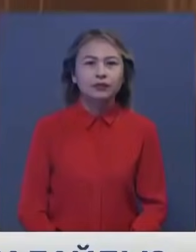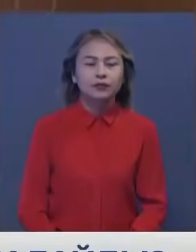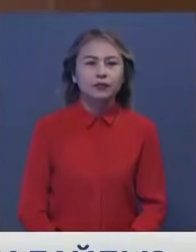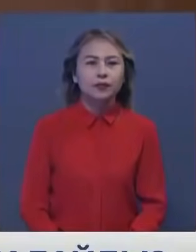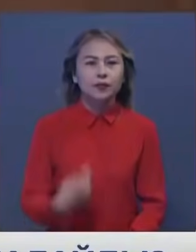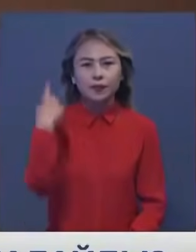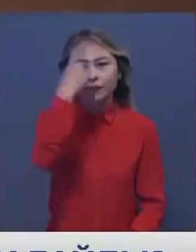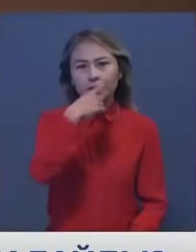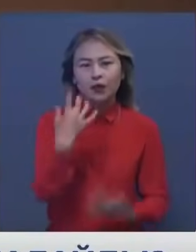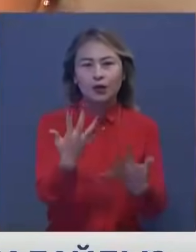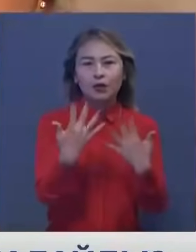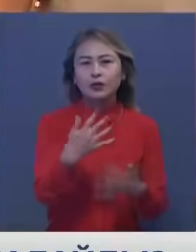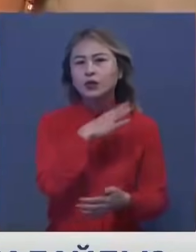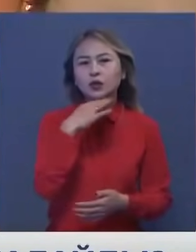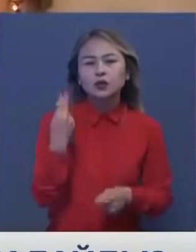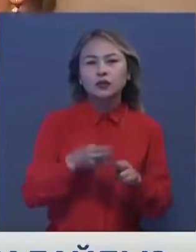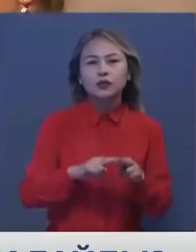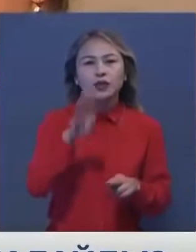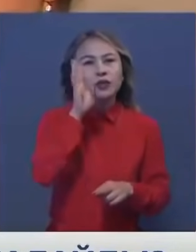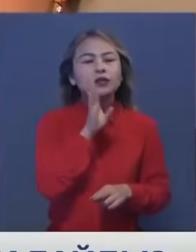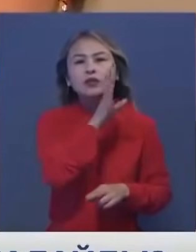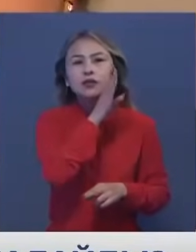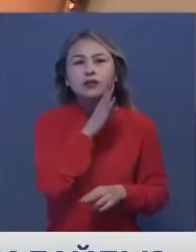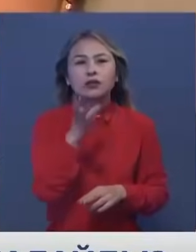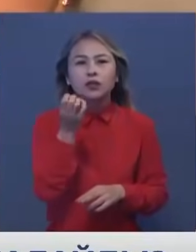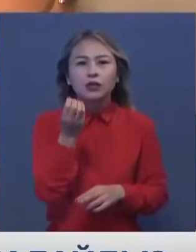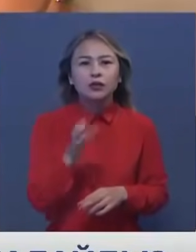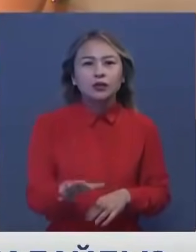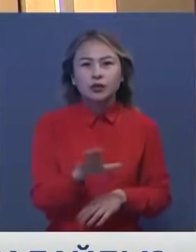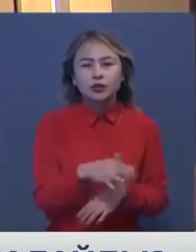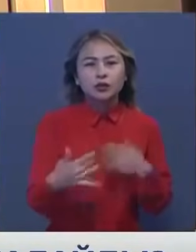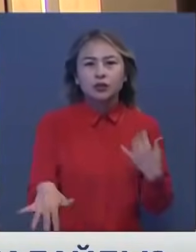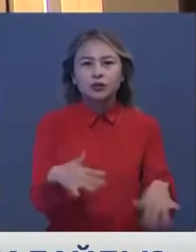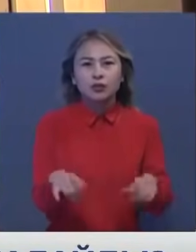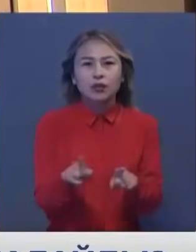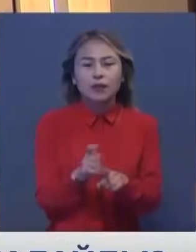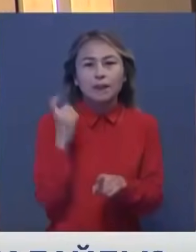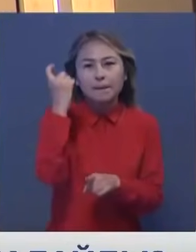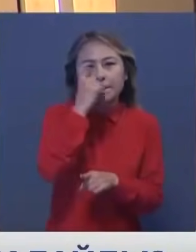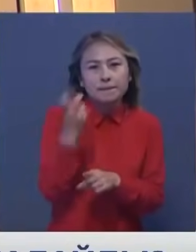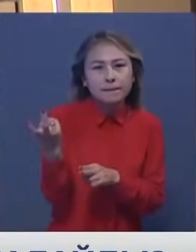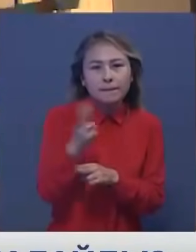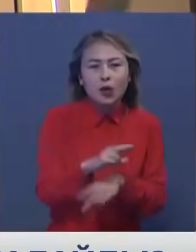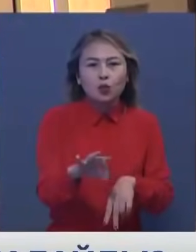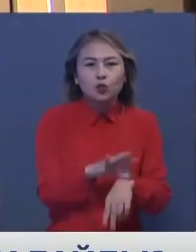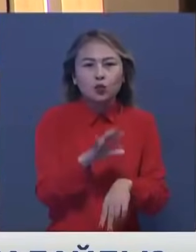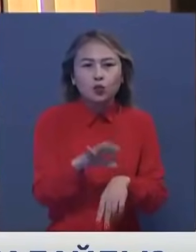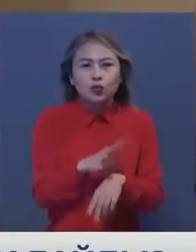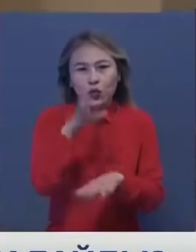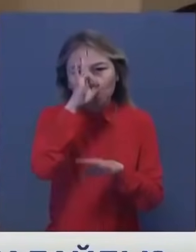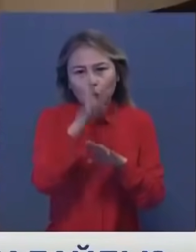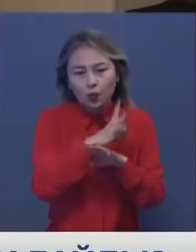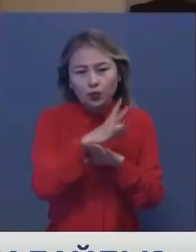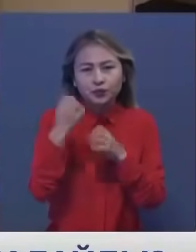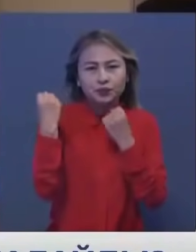Бет жүзін көрсетуден бас тартқан бұл келіншек аяғын әлі сылтық басат. Үйіне удай мас болып келген күйеуі түн ортасы